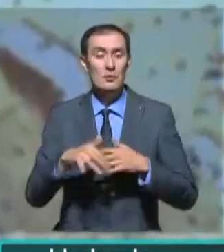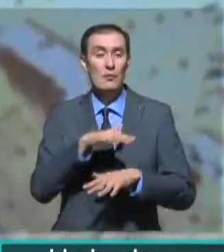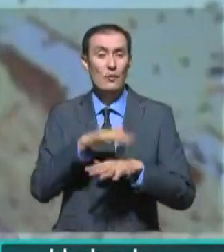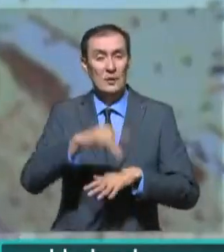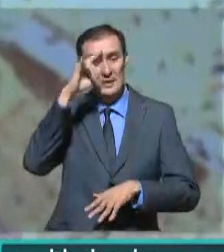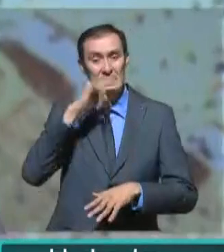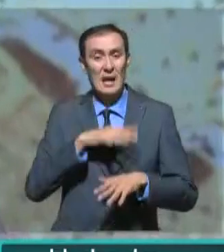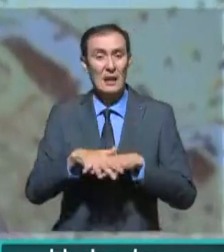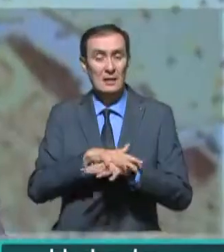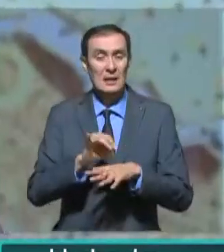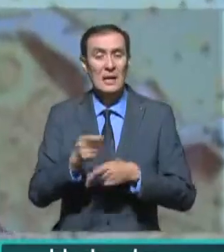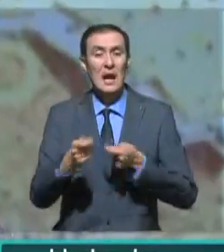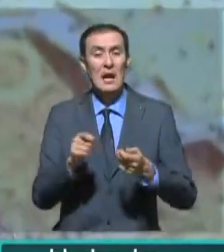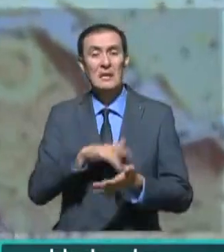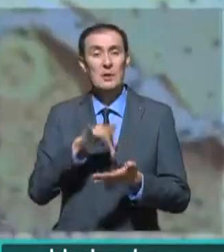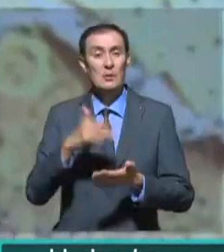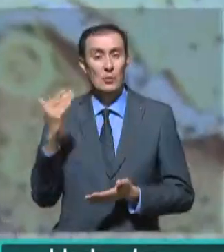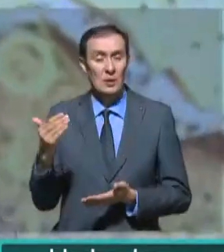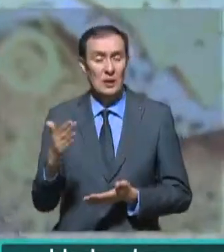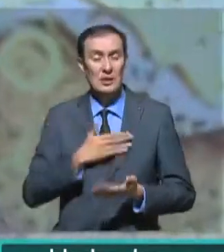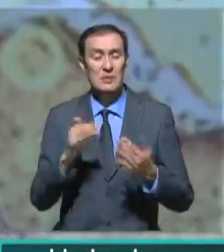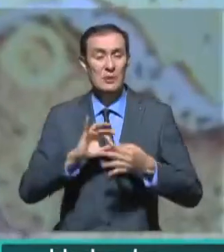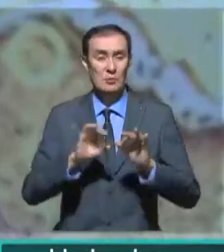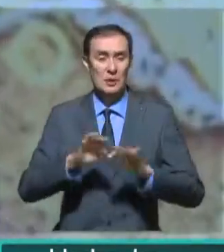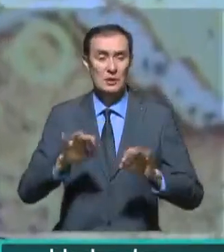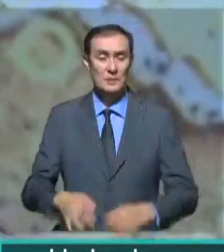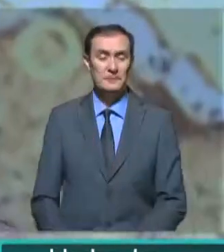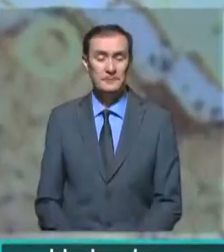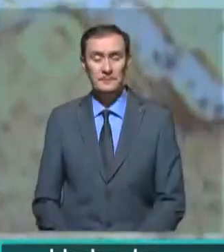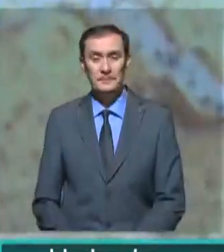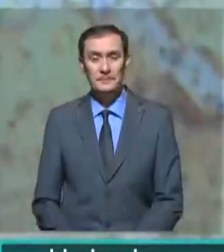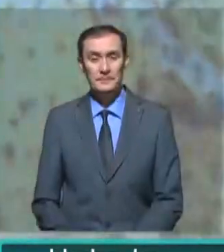фондом «Казахстан Халкына» и акиматом города. Индира Уразалинова продолжит.